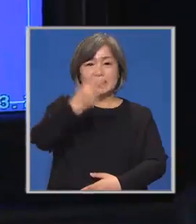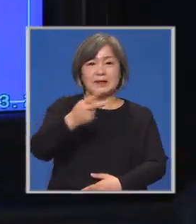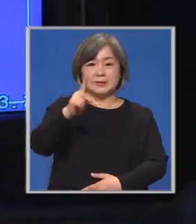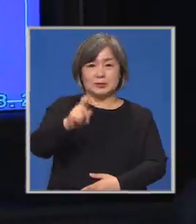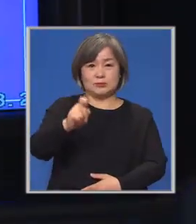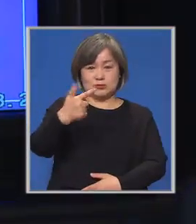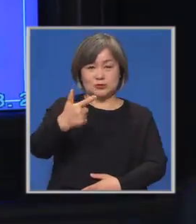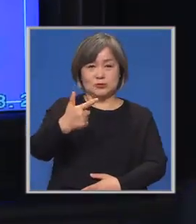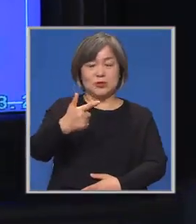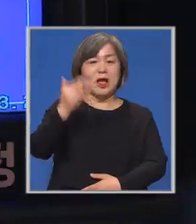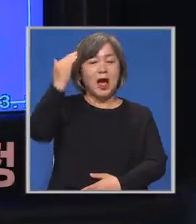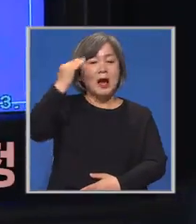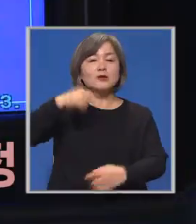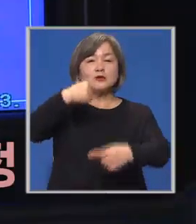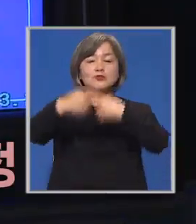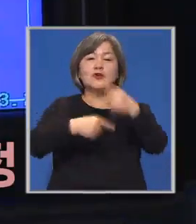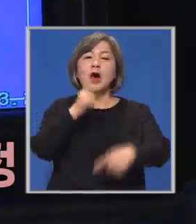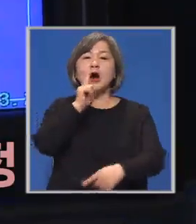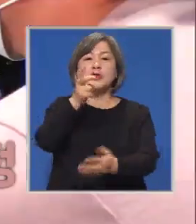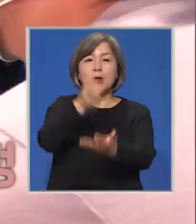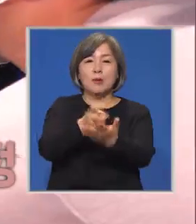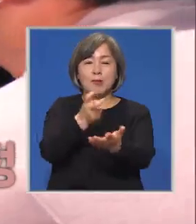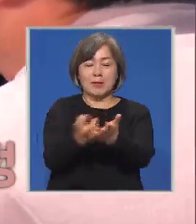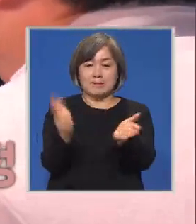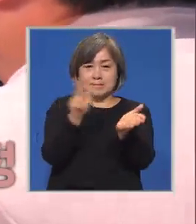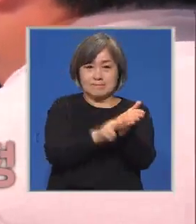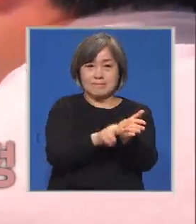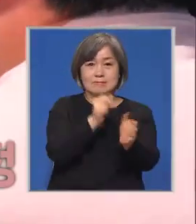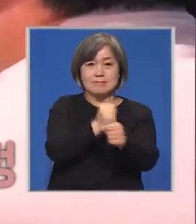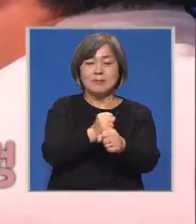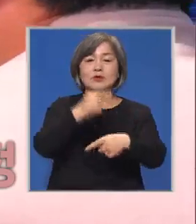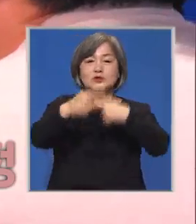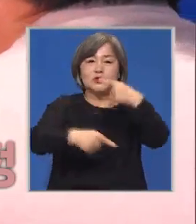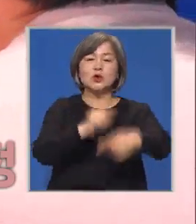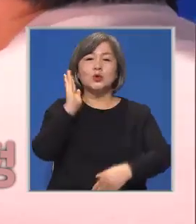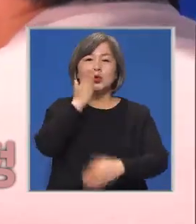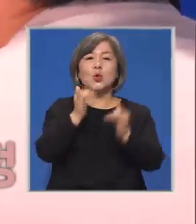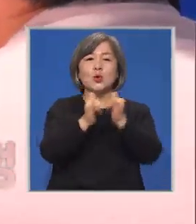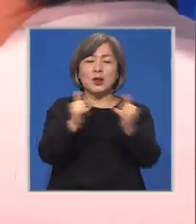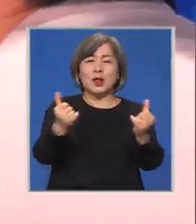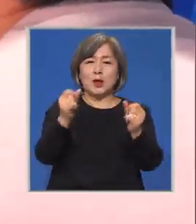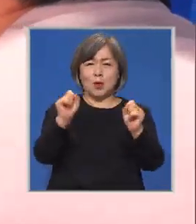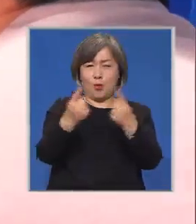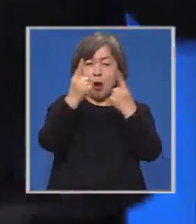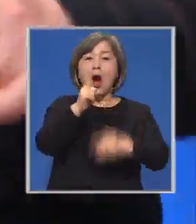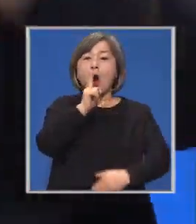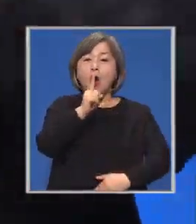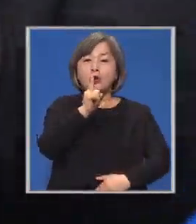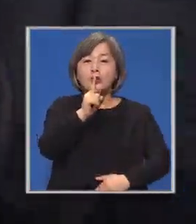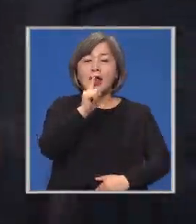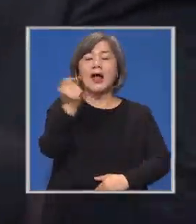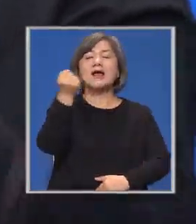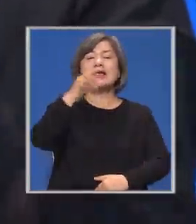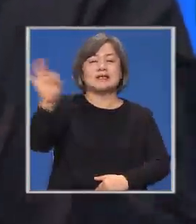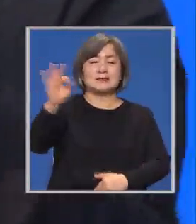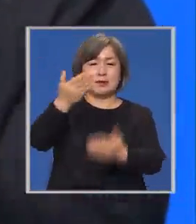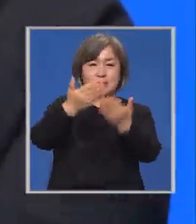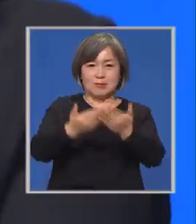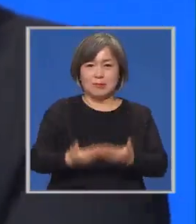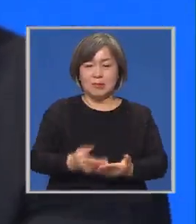지난 2016년 한국 수화 언어법이 제정되며 수어는 농인의 공식 언어로